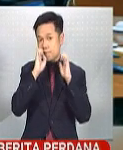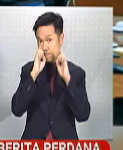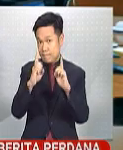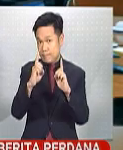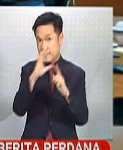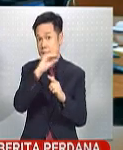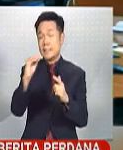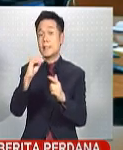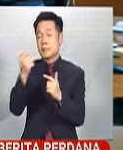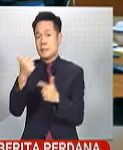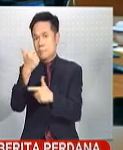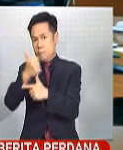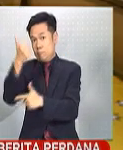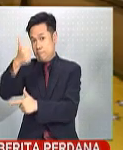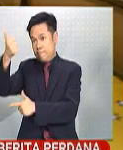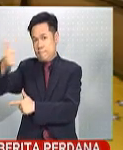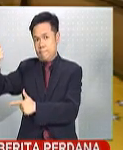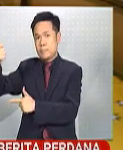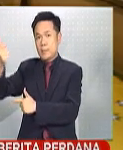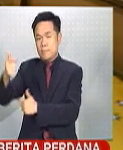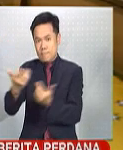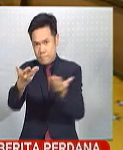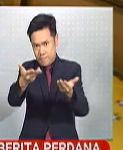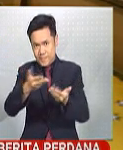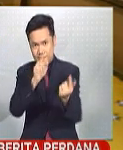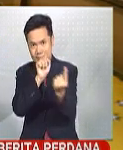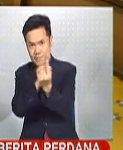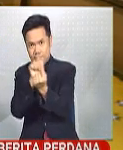serta beberapa pegawai kanan kementerian.